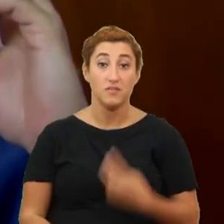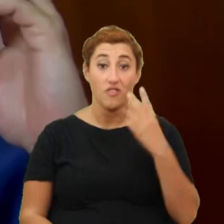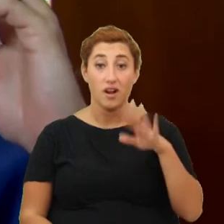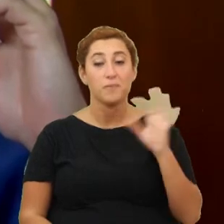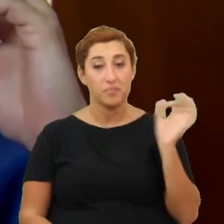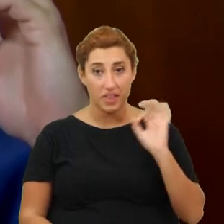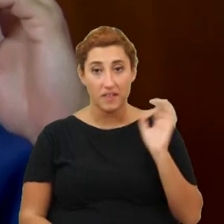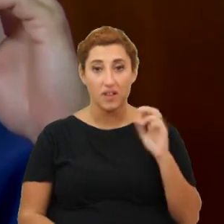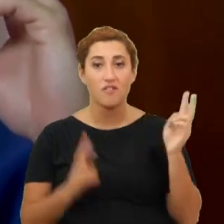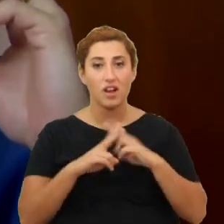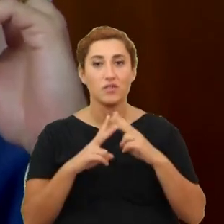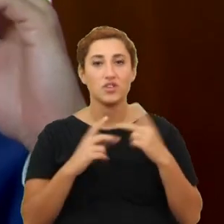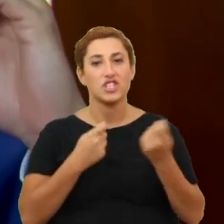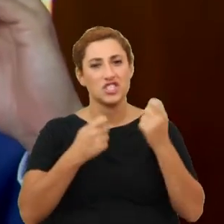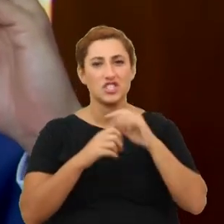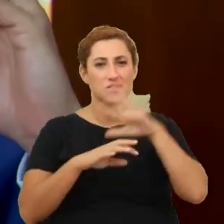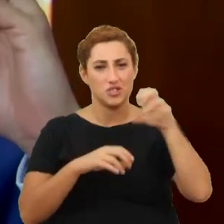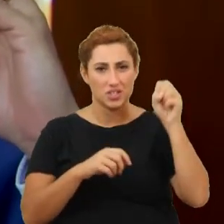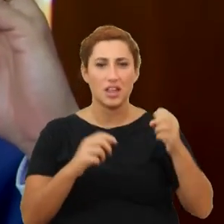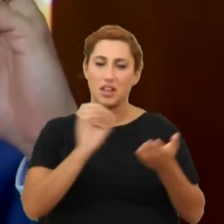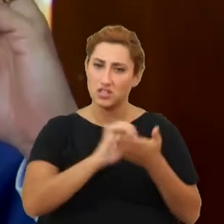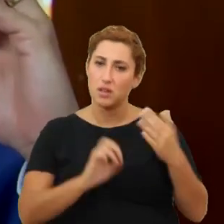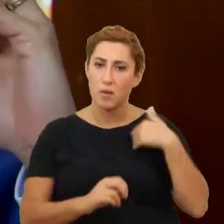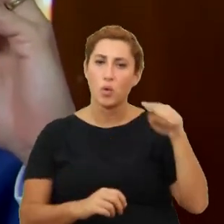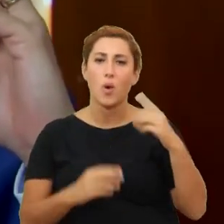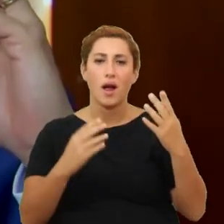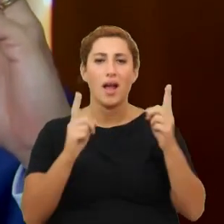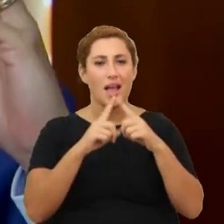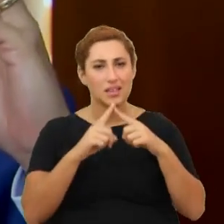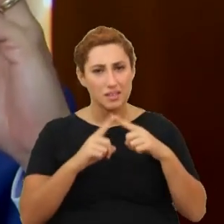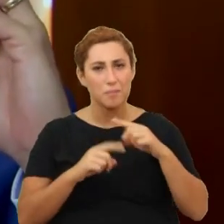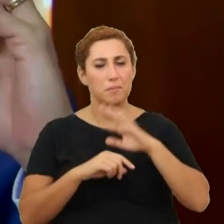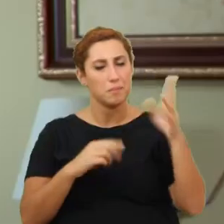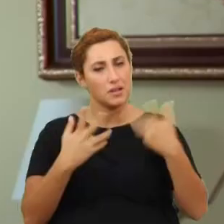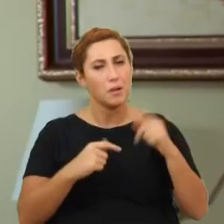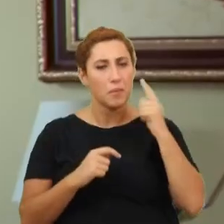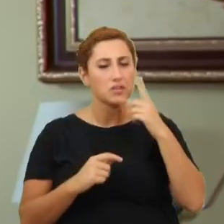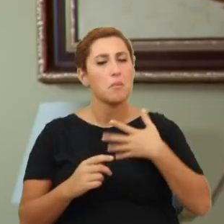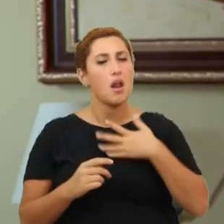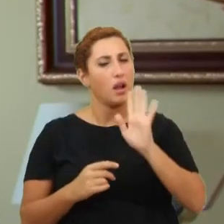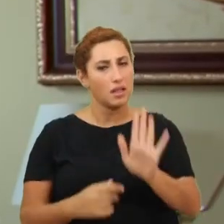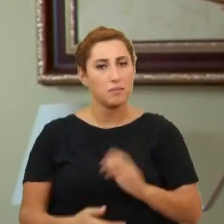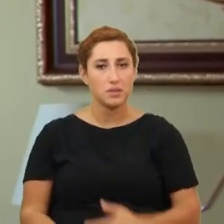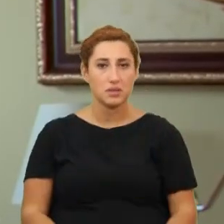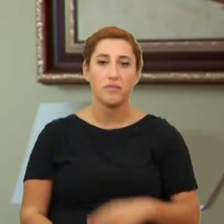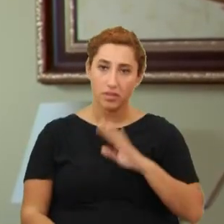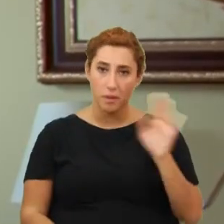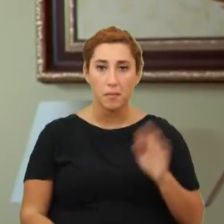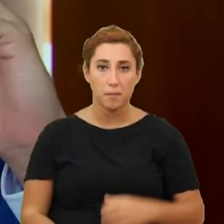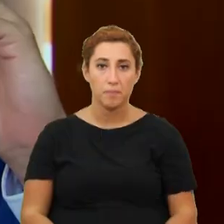Vakıf, evet, faturayı şirkete kestireceğiz. Ben o hesaplarla ilgileneceğim, merak etme sen.